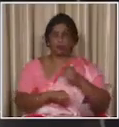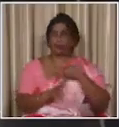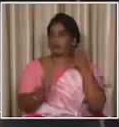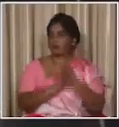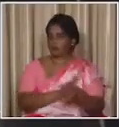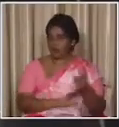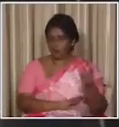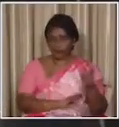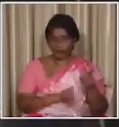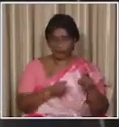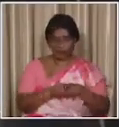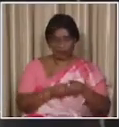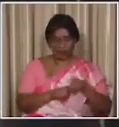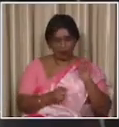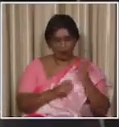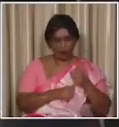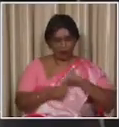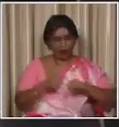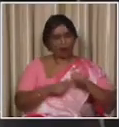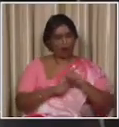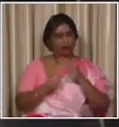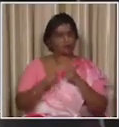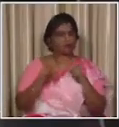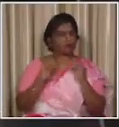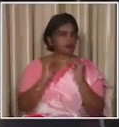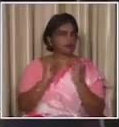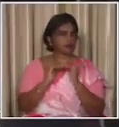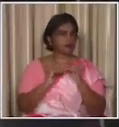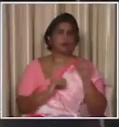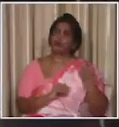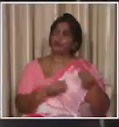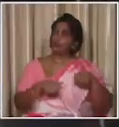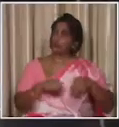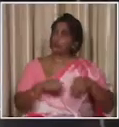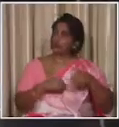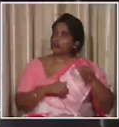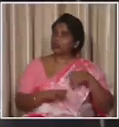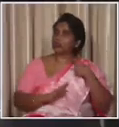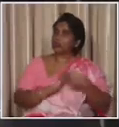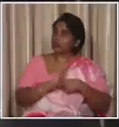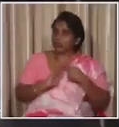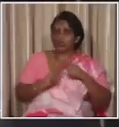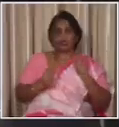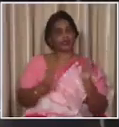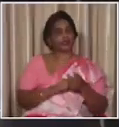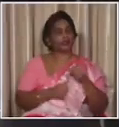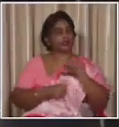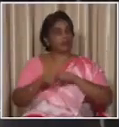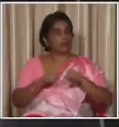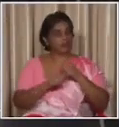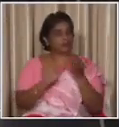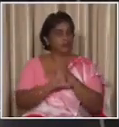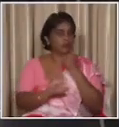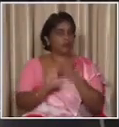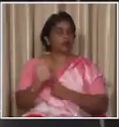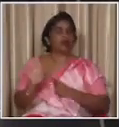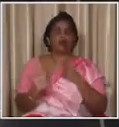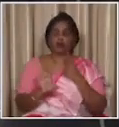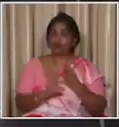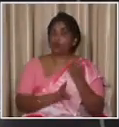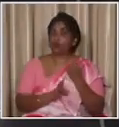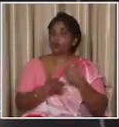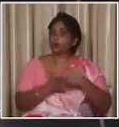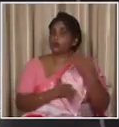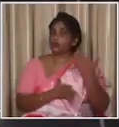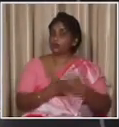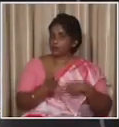නොගැනීමේ වරදට. හැබැයි ක්‍රිකට් ආයතනයත් මේකට සම්බන්ධයි. අද වෙනකන් ශ්‍රී ලංකා ක්‍රිකට් ආයතනයේ පහුගිය වර්ෂයේ